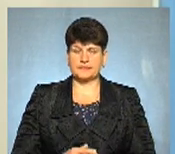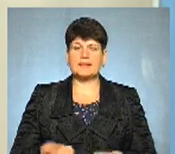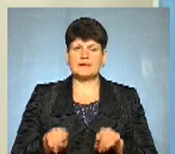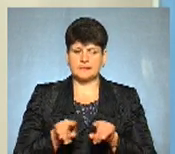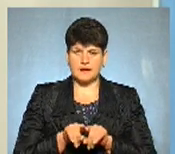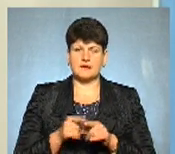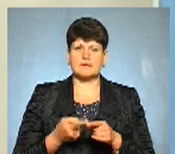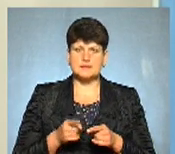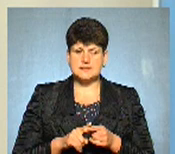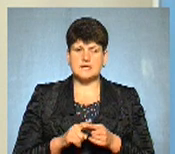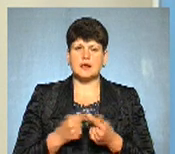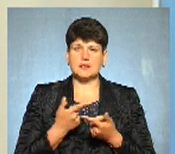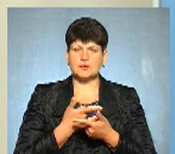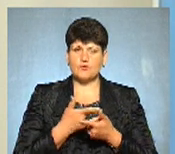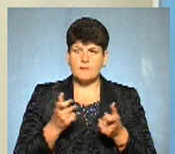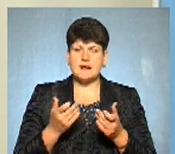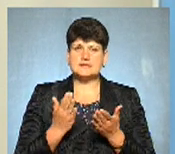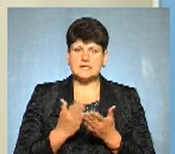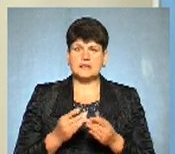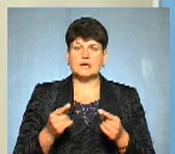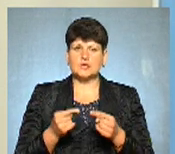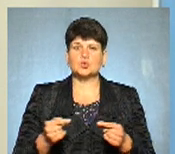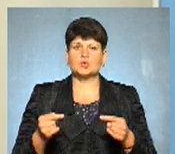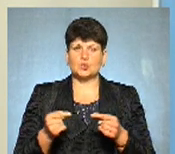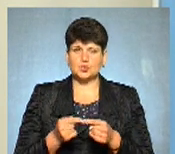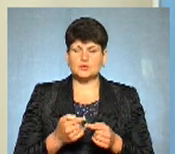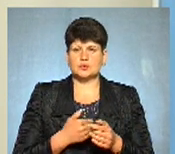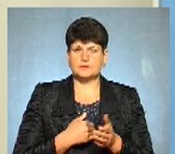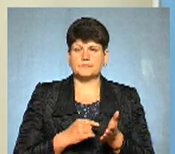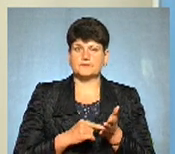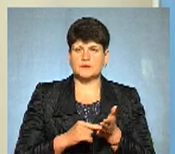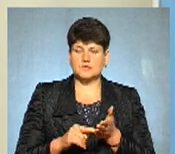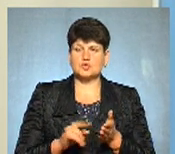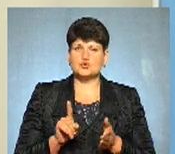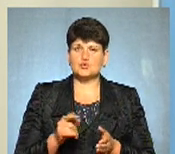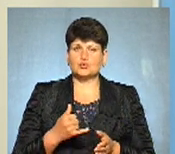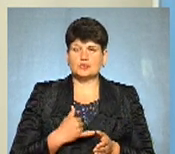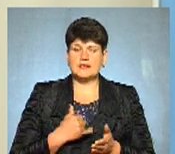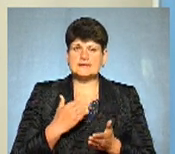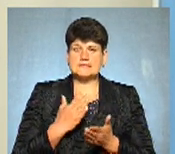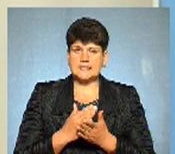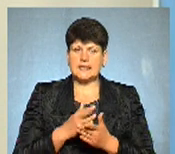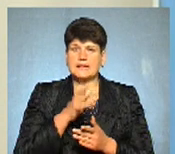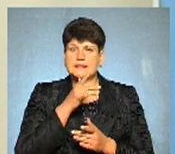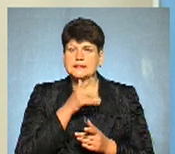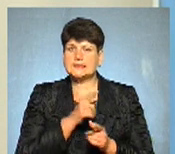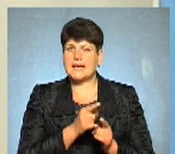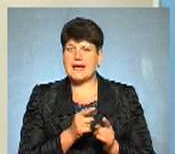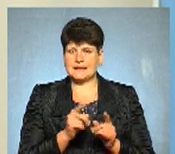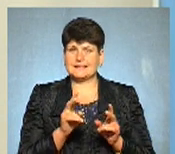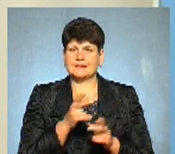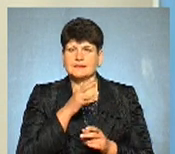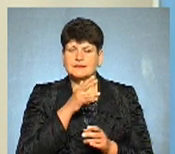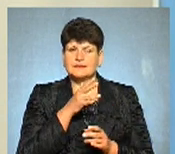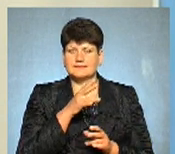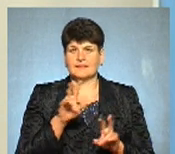насправді ця інформація є точною. І хотілося б зазначити таке, що у нас є термін «адаптивний карантин».